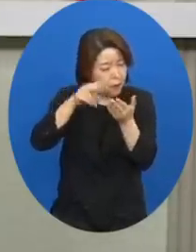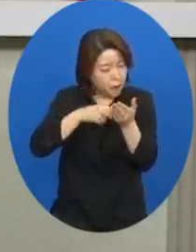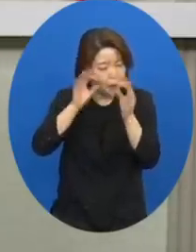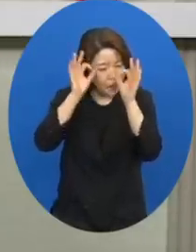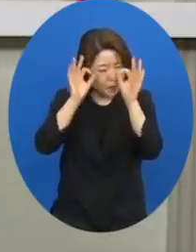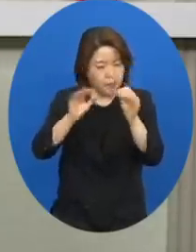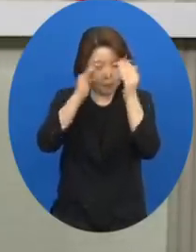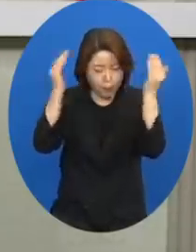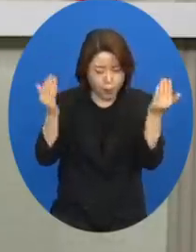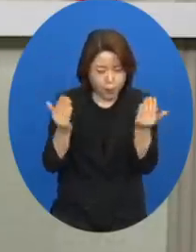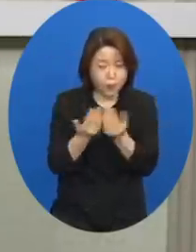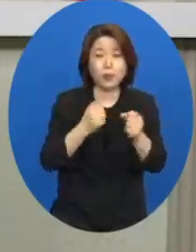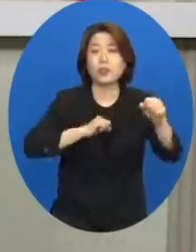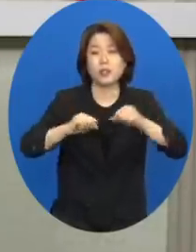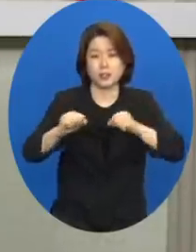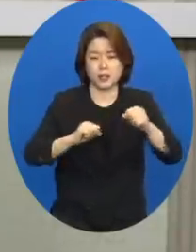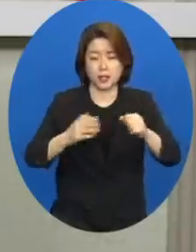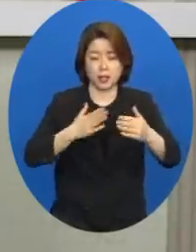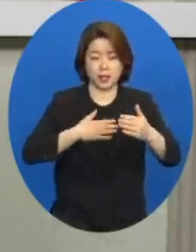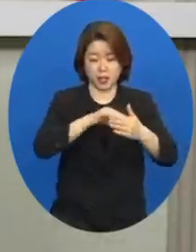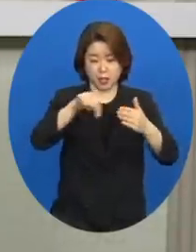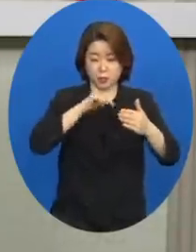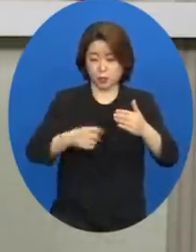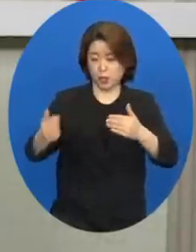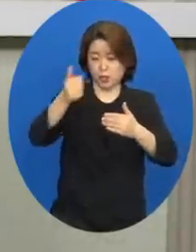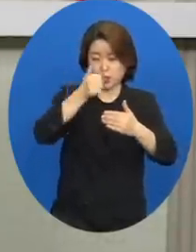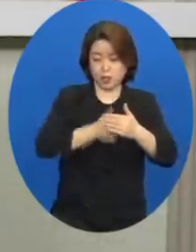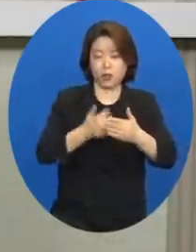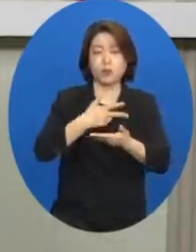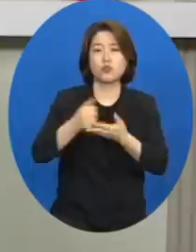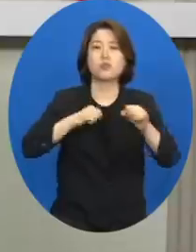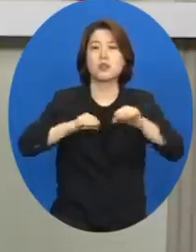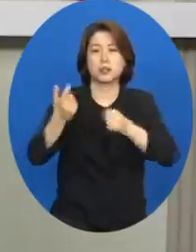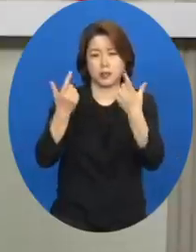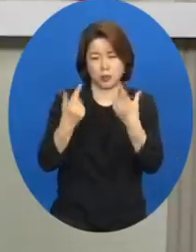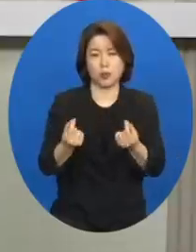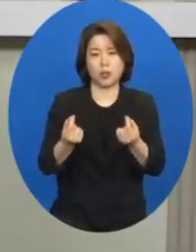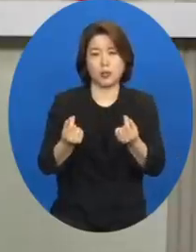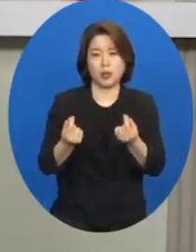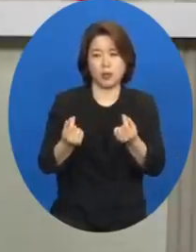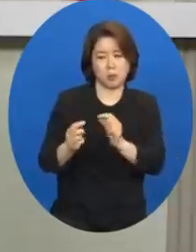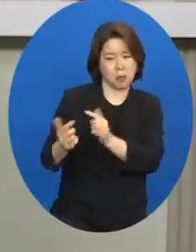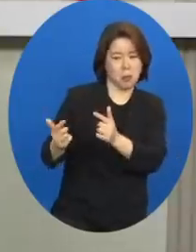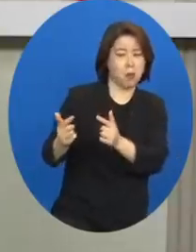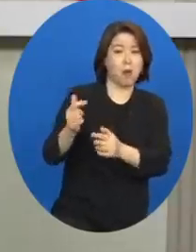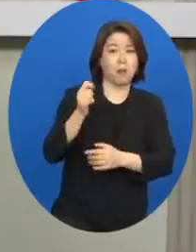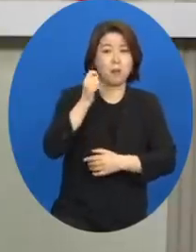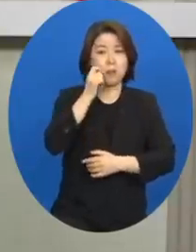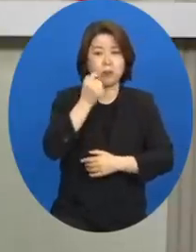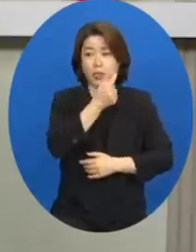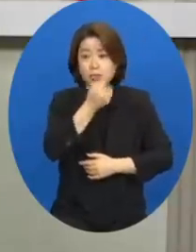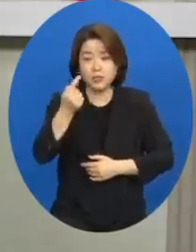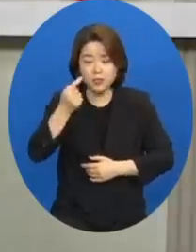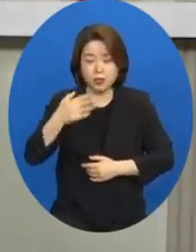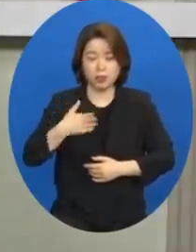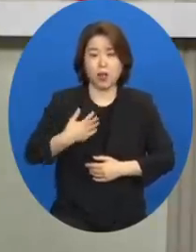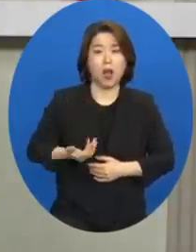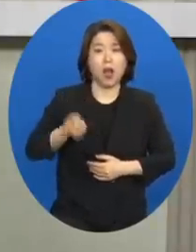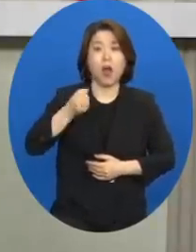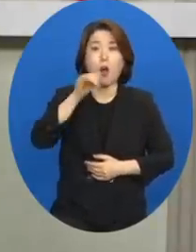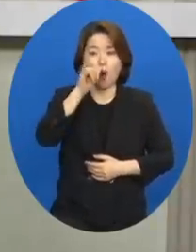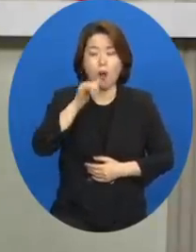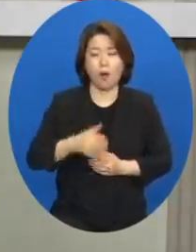우리 안에 계신 주님의 역사입니다 부인할 수가 없는 증거가 우리에게 있습니다